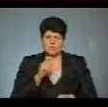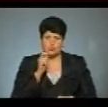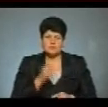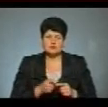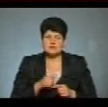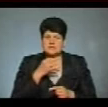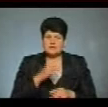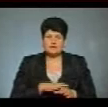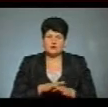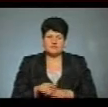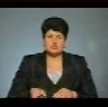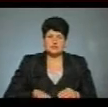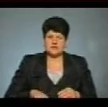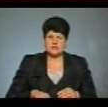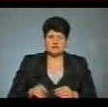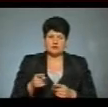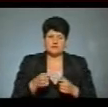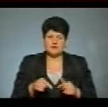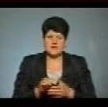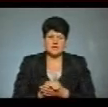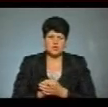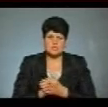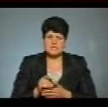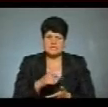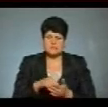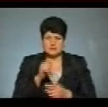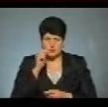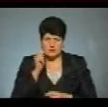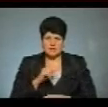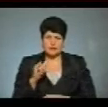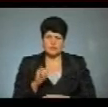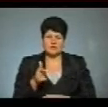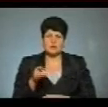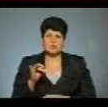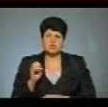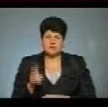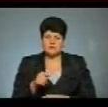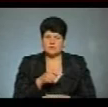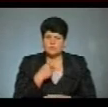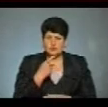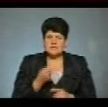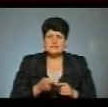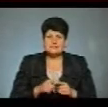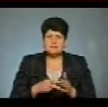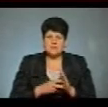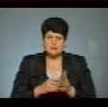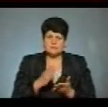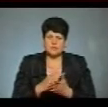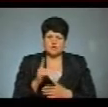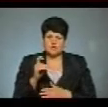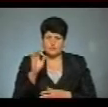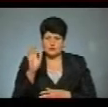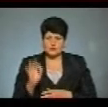це повідомив виконавчий директор Тернопільського відділення Асоціації міст України Ігор Гірчак. За його словами, цей план охоплює